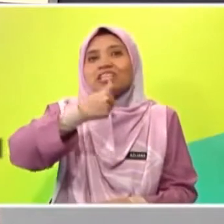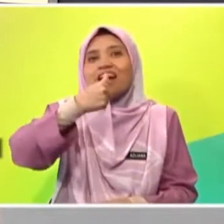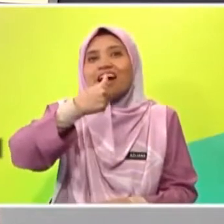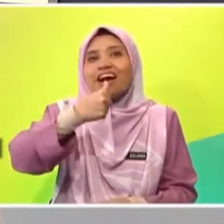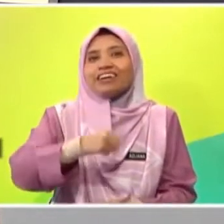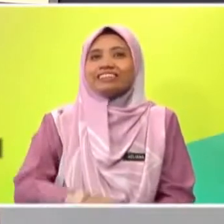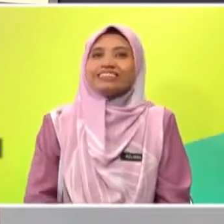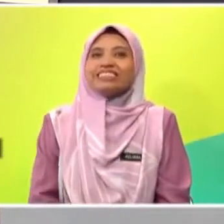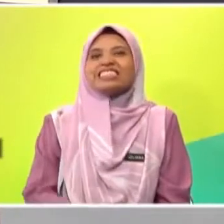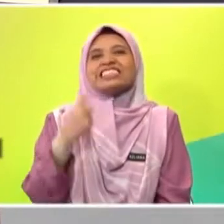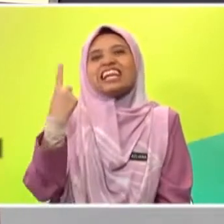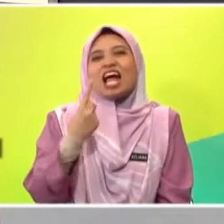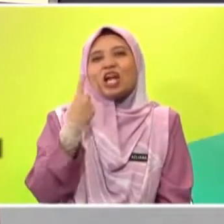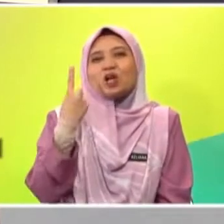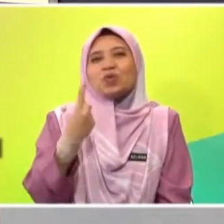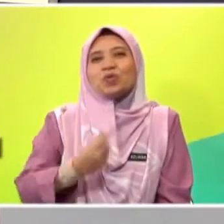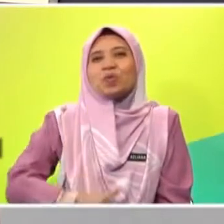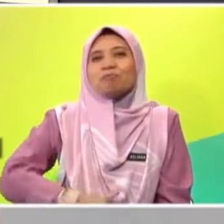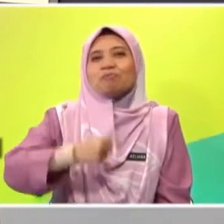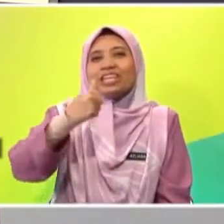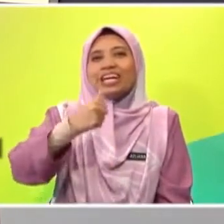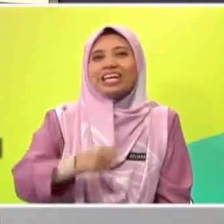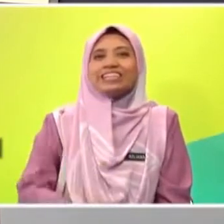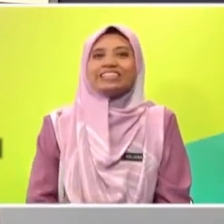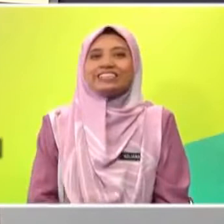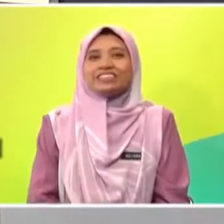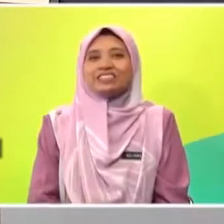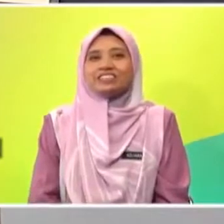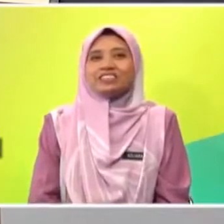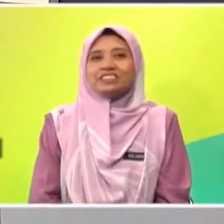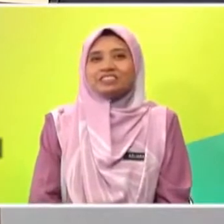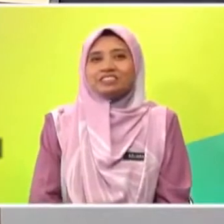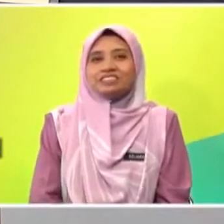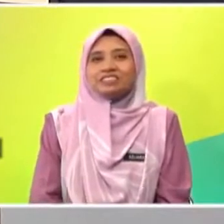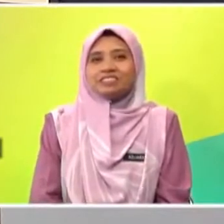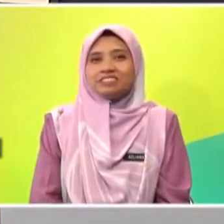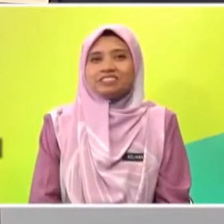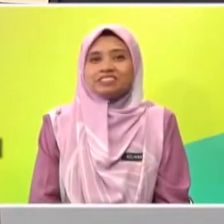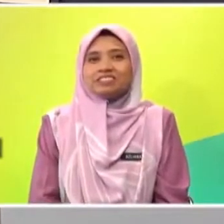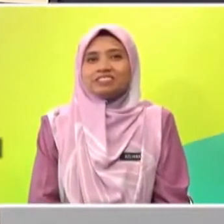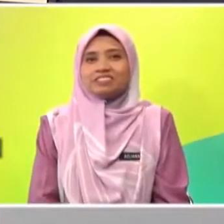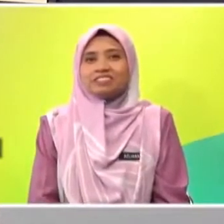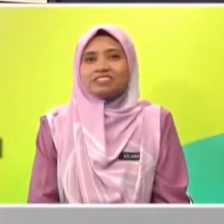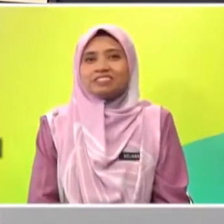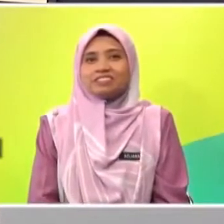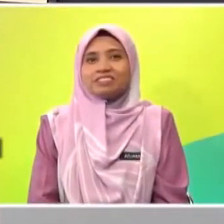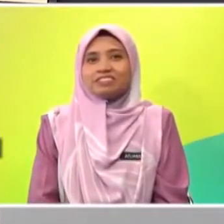turun-temurun di memang mengekalkan kejuaraan DKI na rumah merah rumah